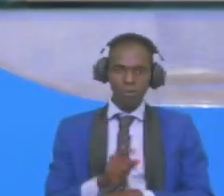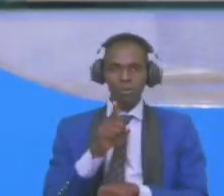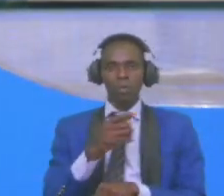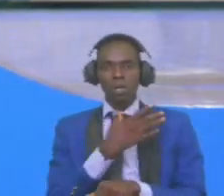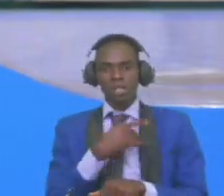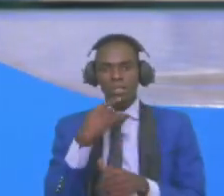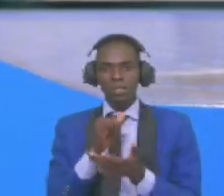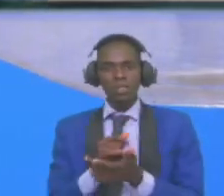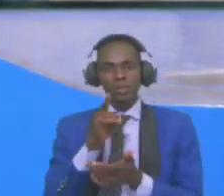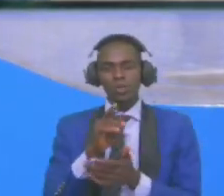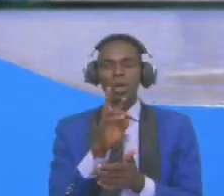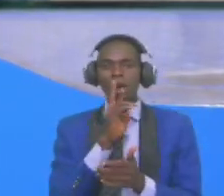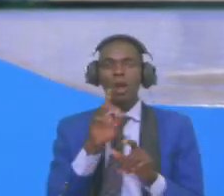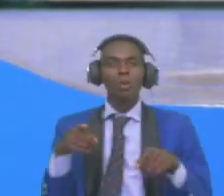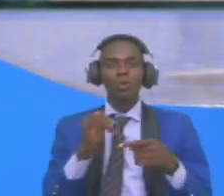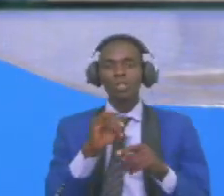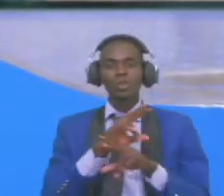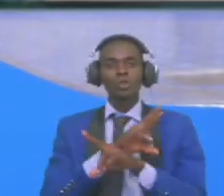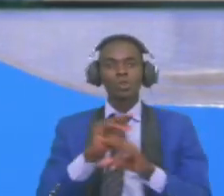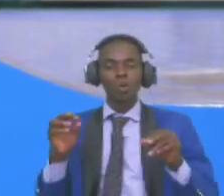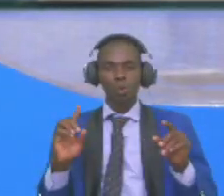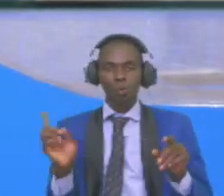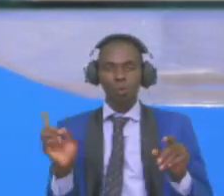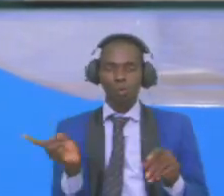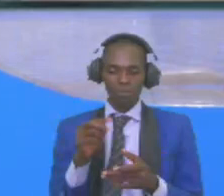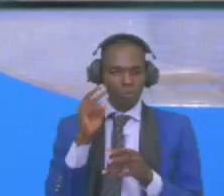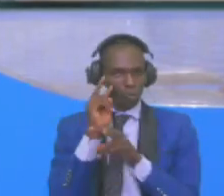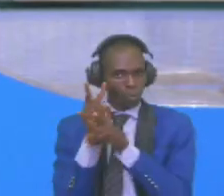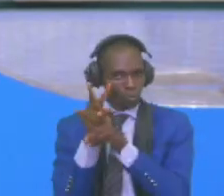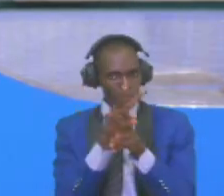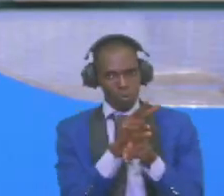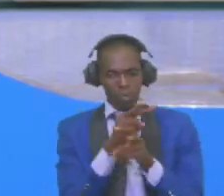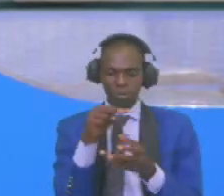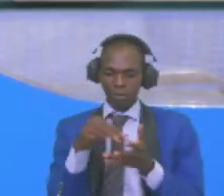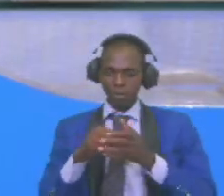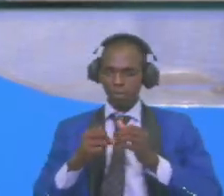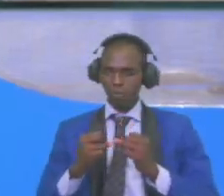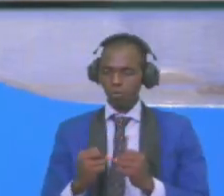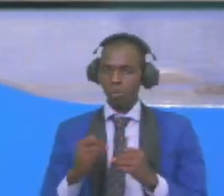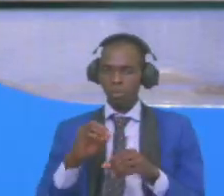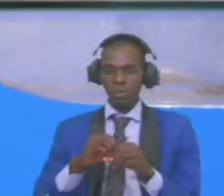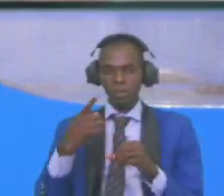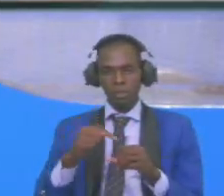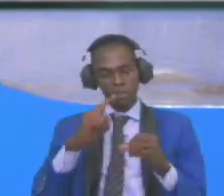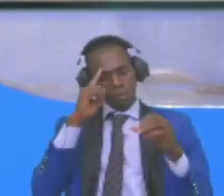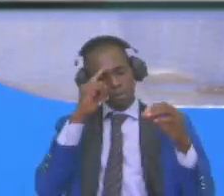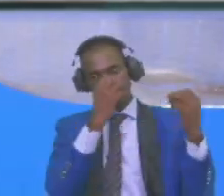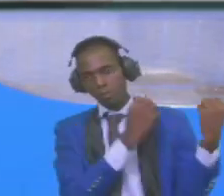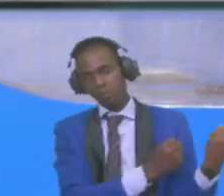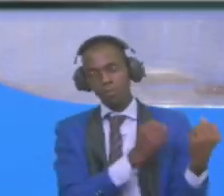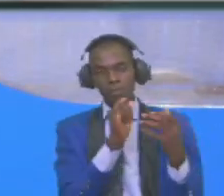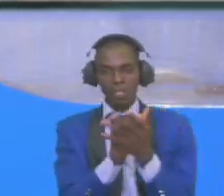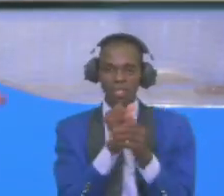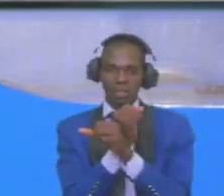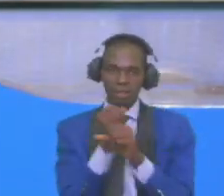faire leur tournée du studio vous détruire et du seigneur que tu vas nulle part mais veille veillez 2000